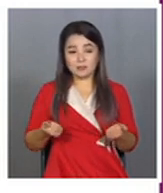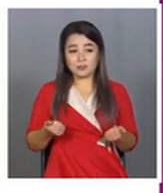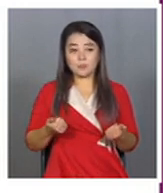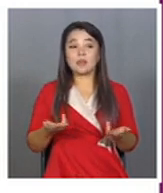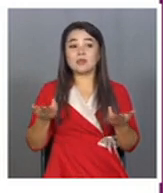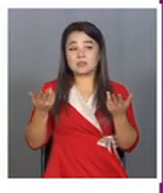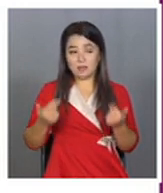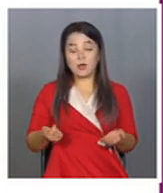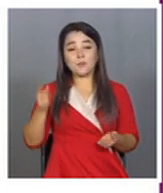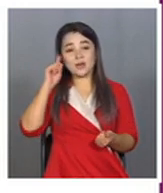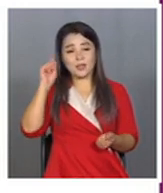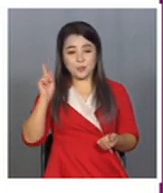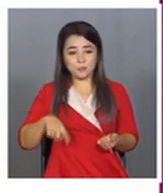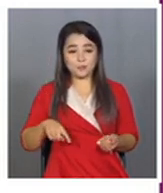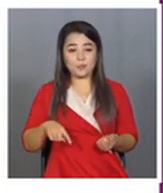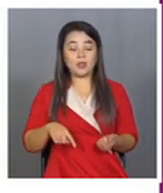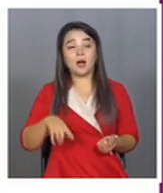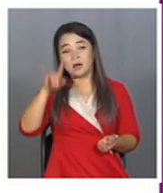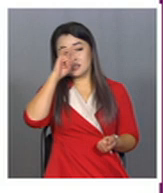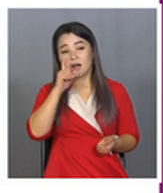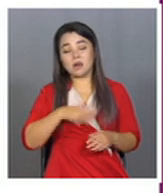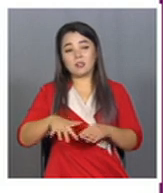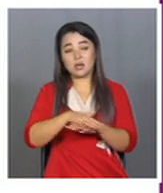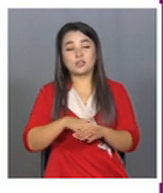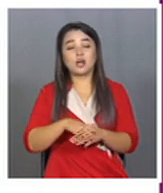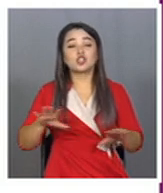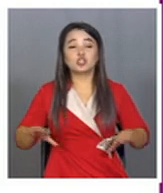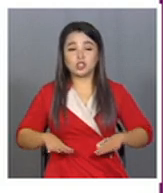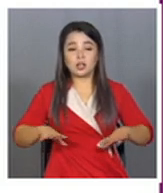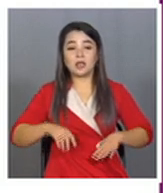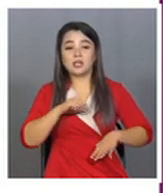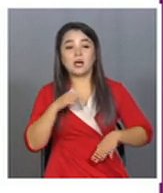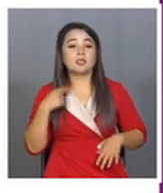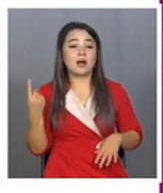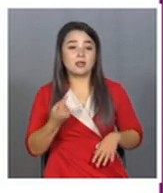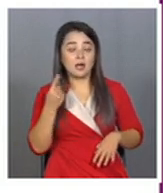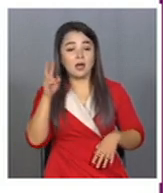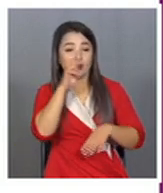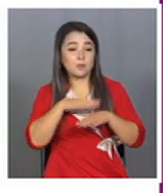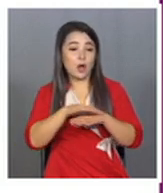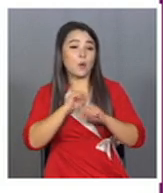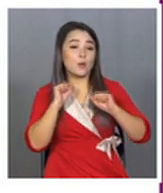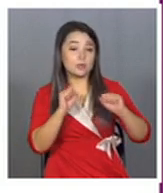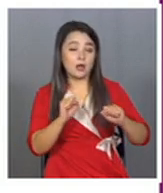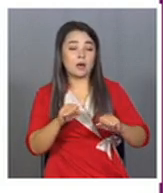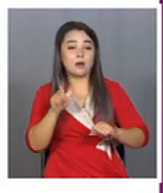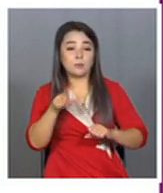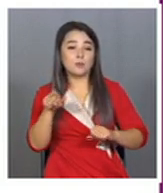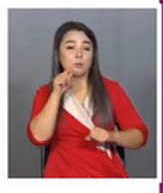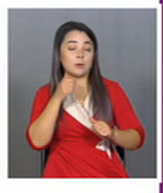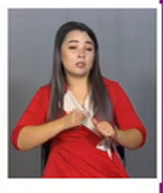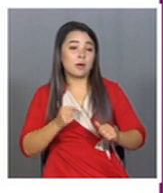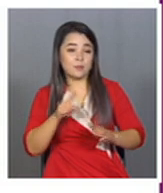Иә, білемін. Қазақ халқы жылқыны ең алдымен ел қорғаны, ердің жан серігі